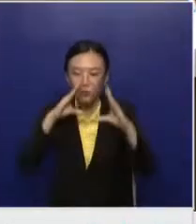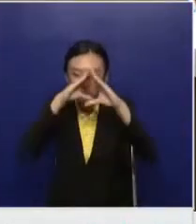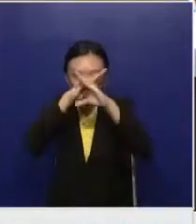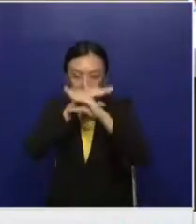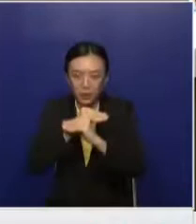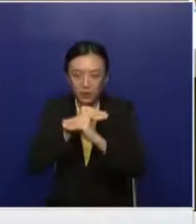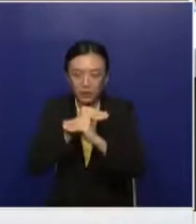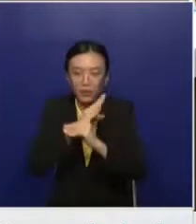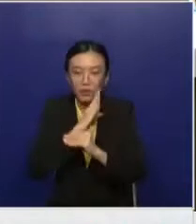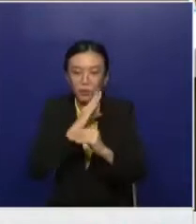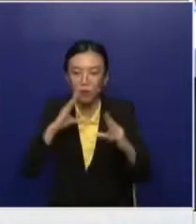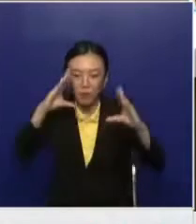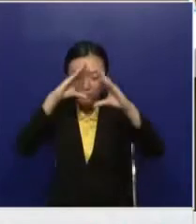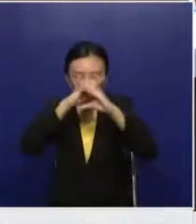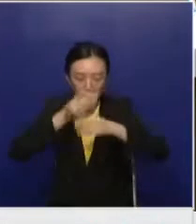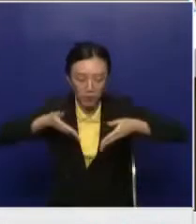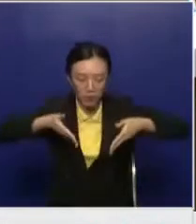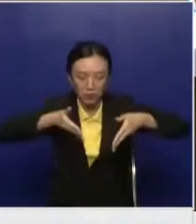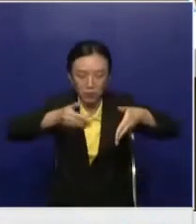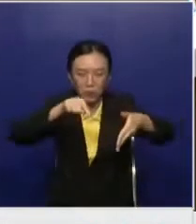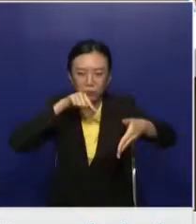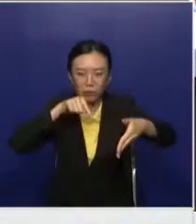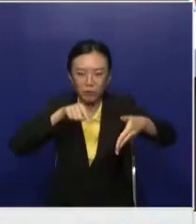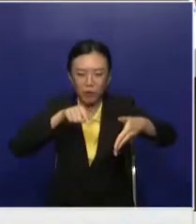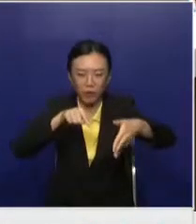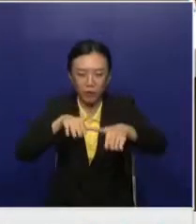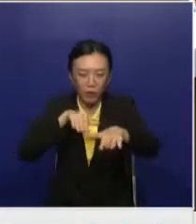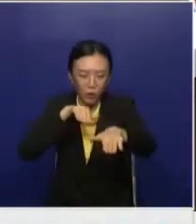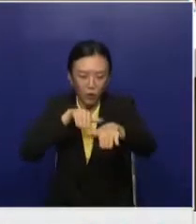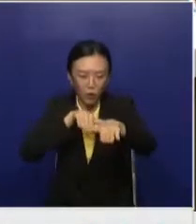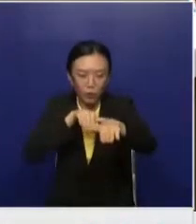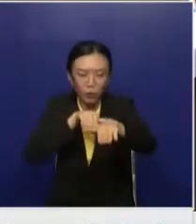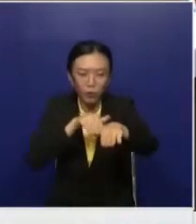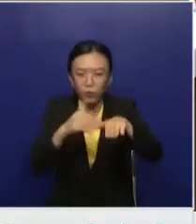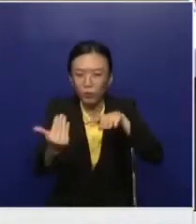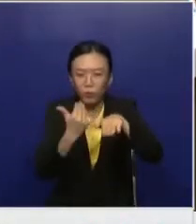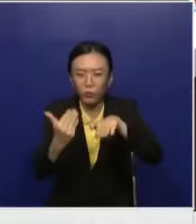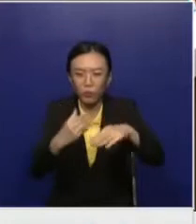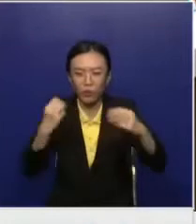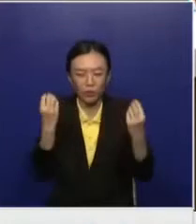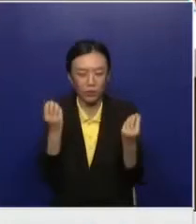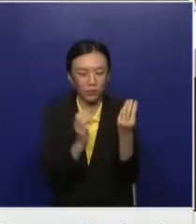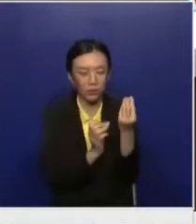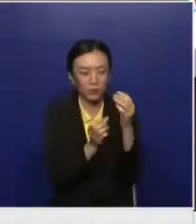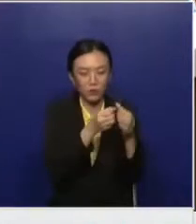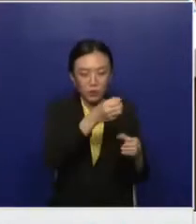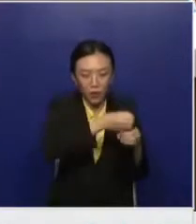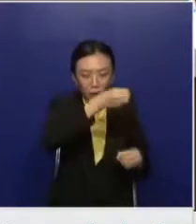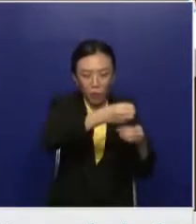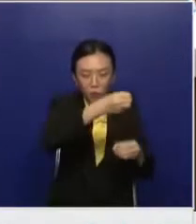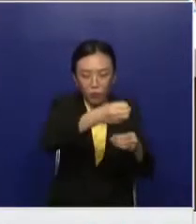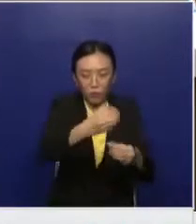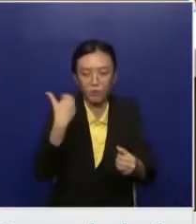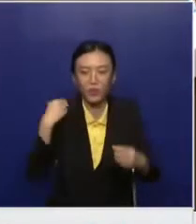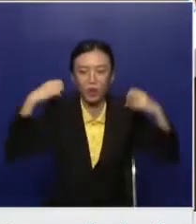เนี่ยในที่ที่มีความจราจรคับข้างเนี่ยบางทีแสงสว่างมีเสาไฟแต่ไม่มีไฟฟ้าน